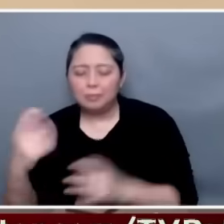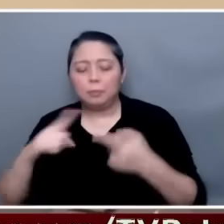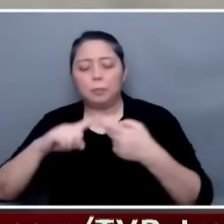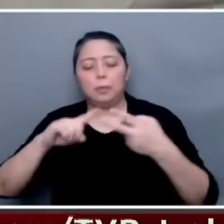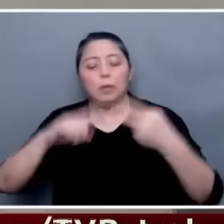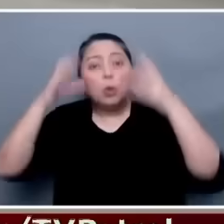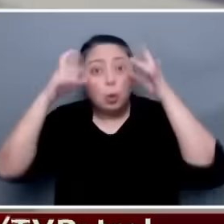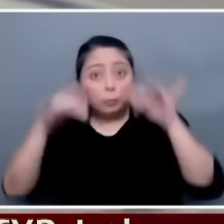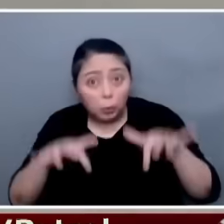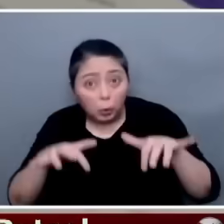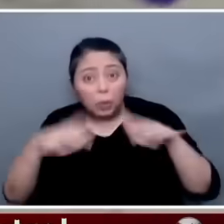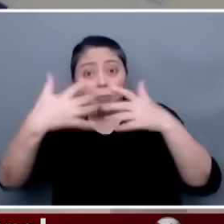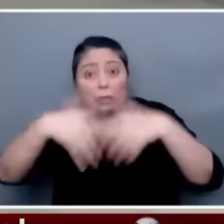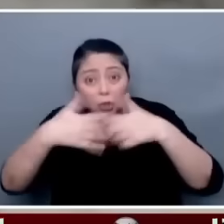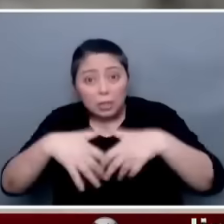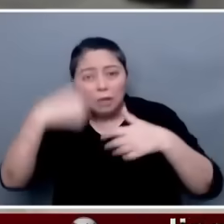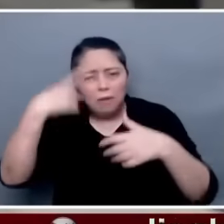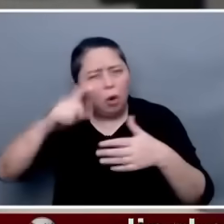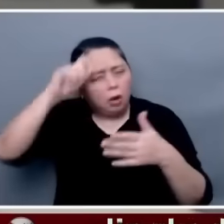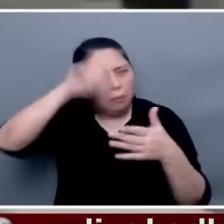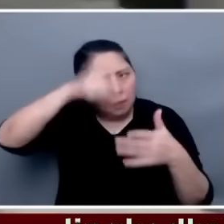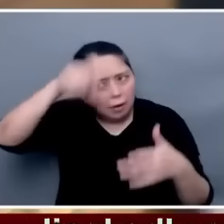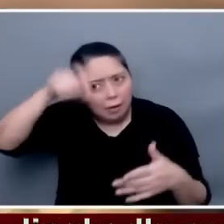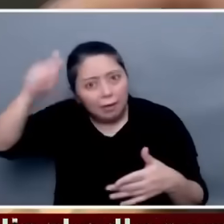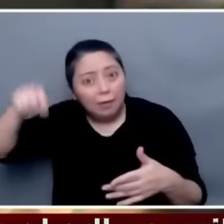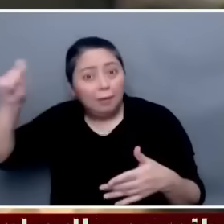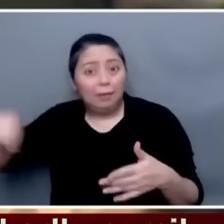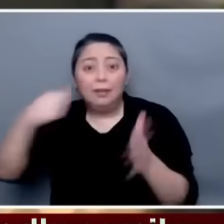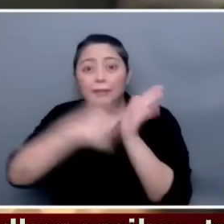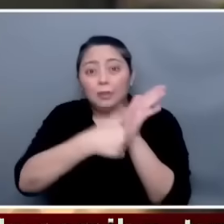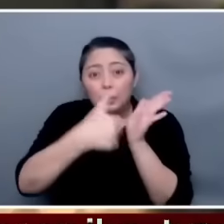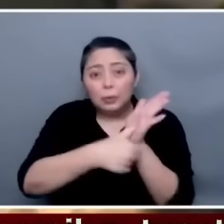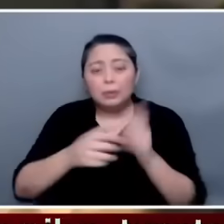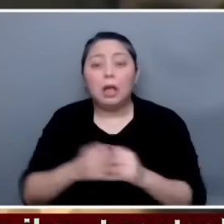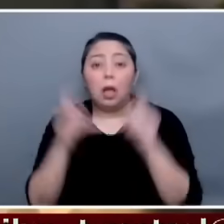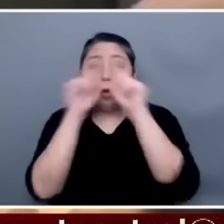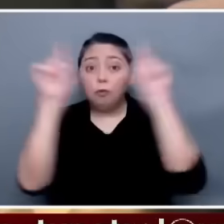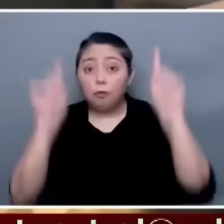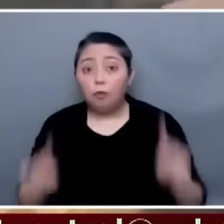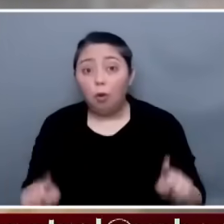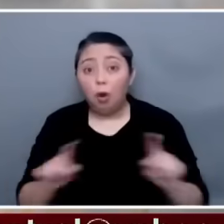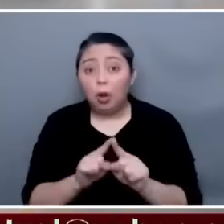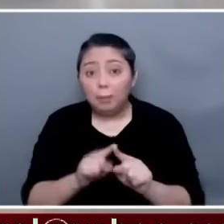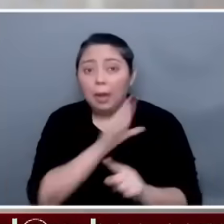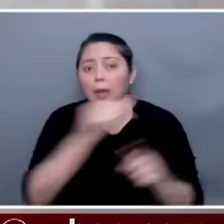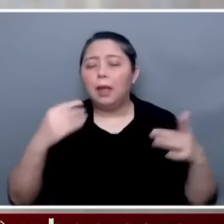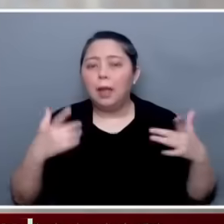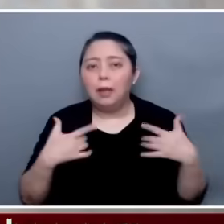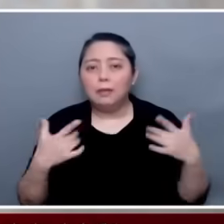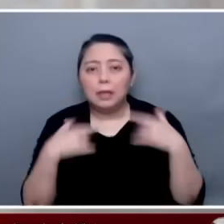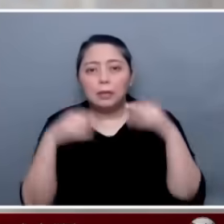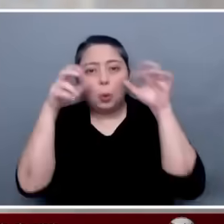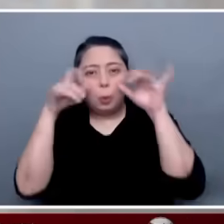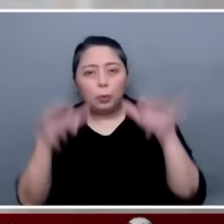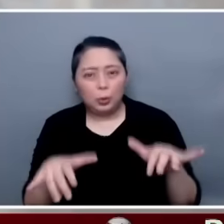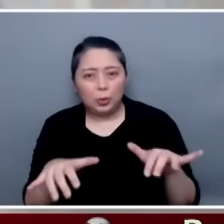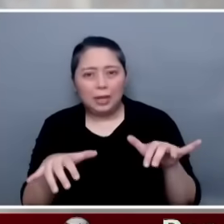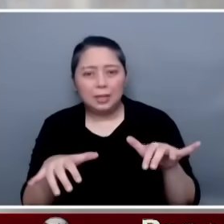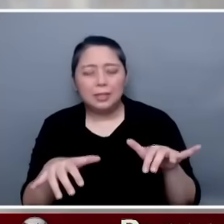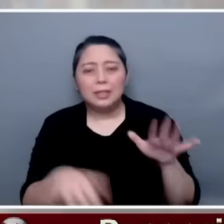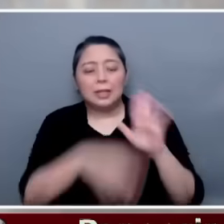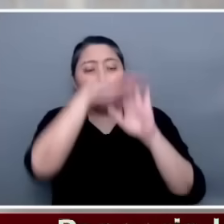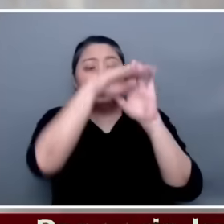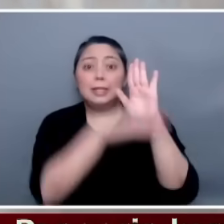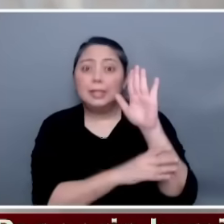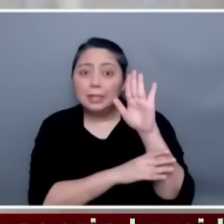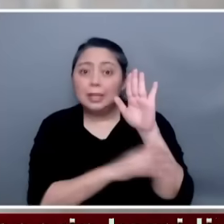of votes, iba-ibang form para sa halalan at computerized voters list. Pansamantala ring ilalagak sa